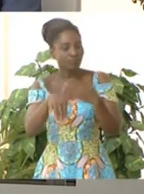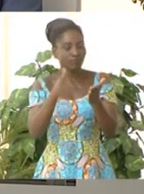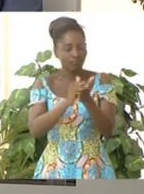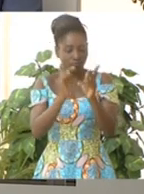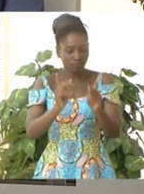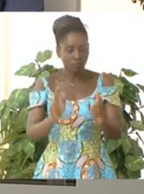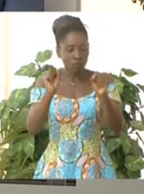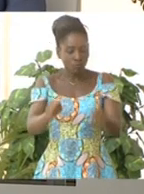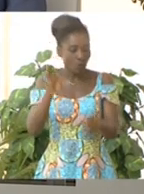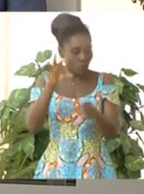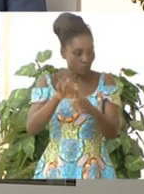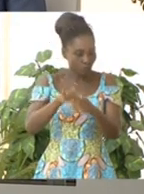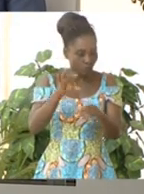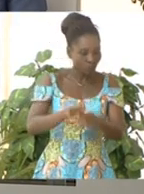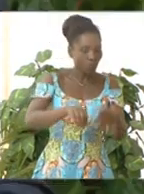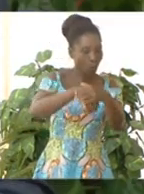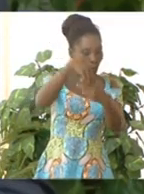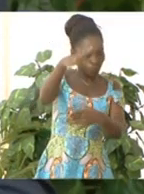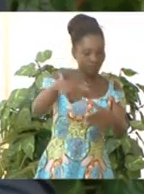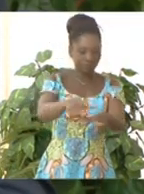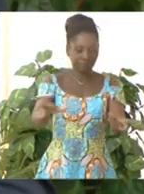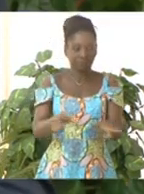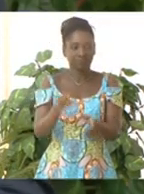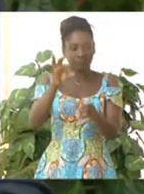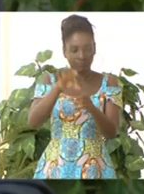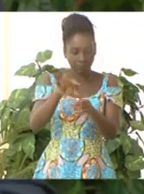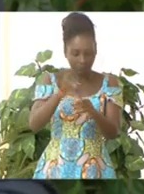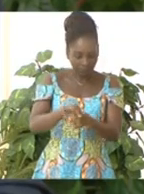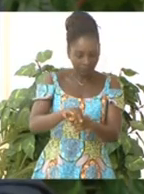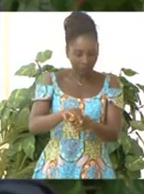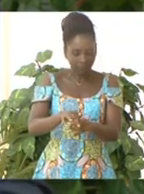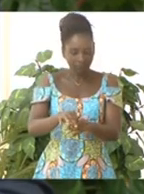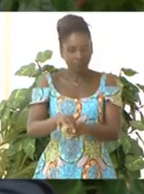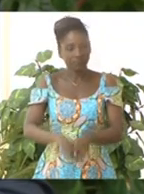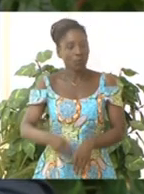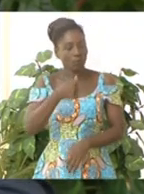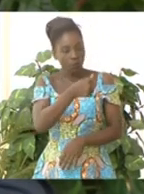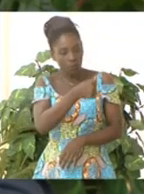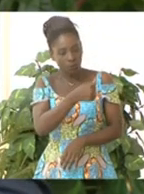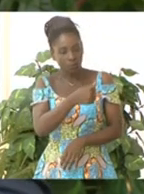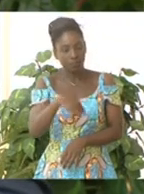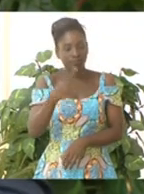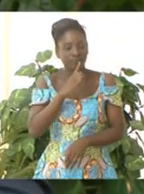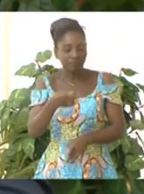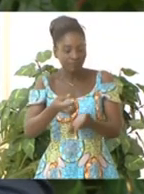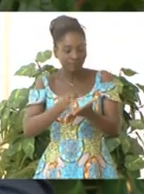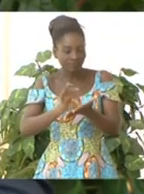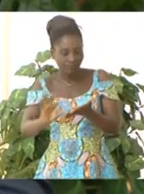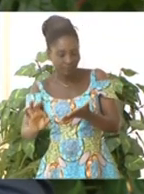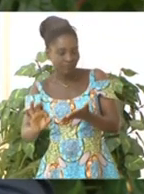à voter en dehors de son lieu de vote. Moi-même qui suis inscrit